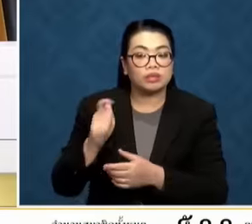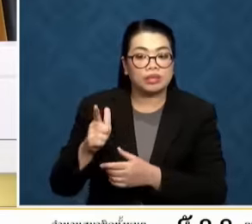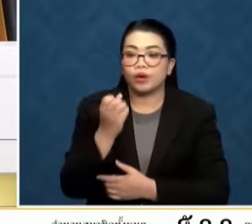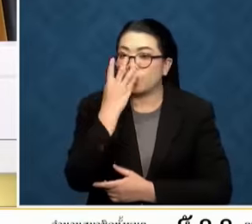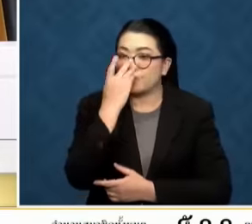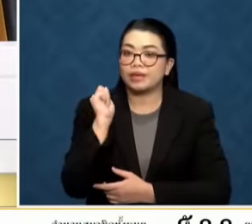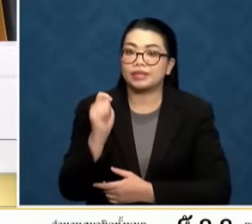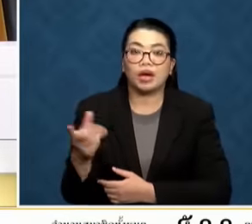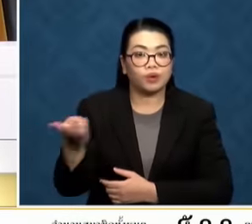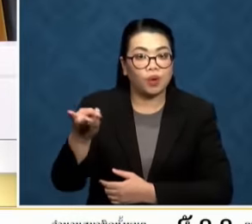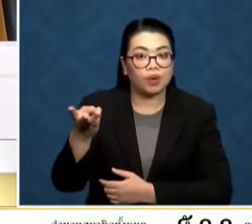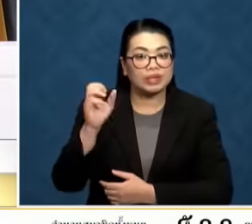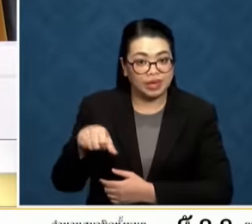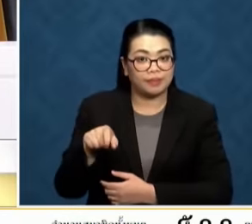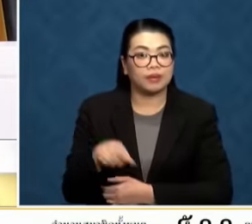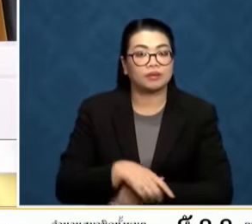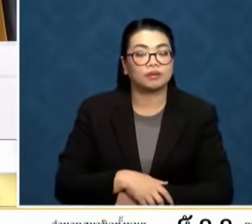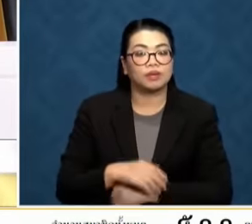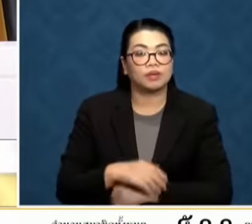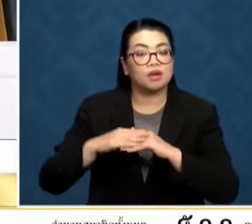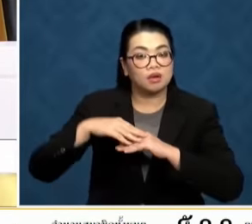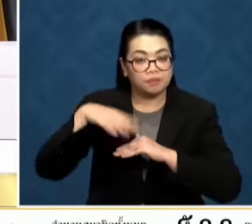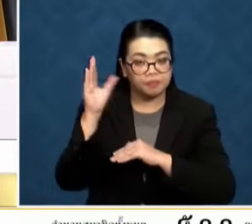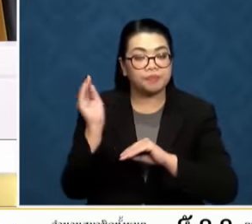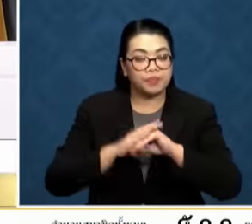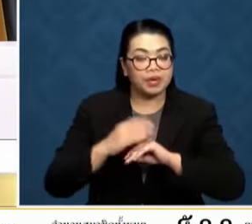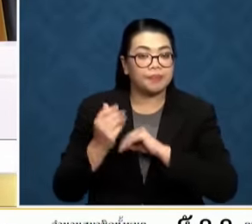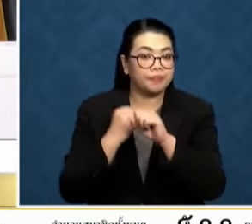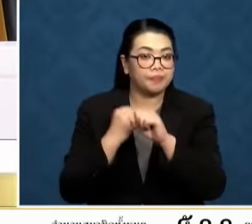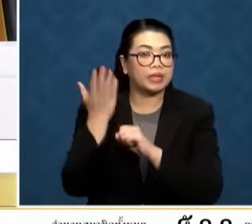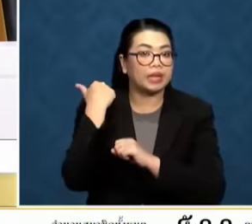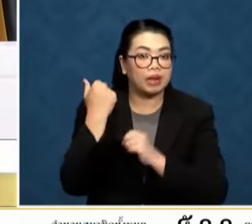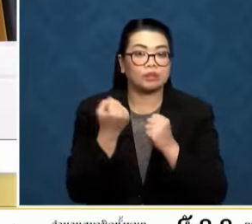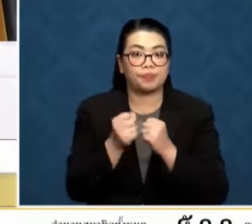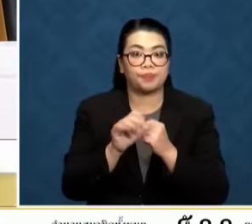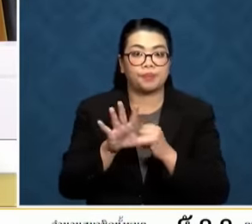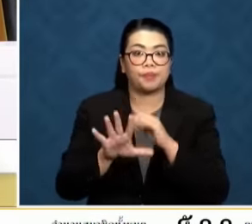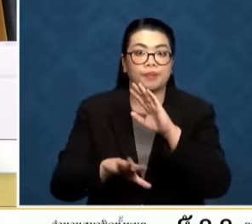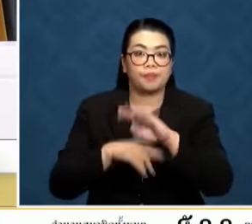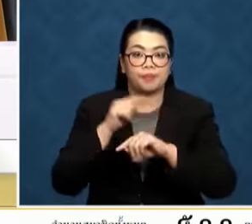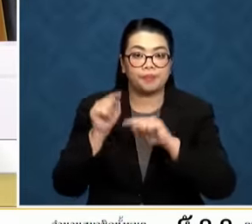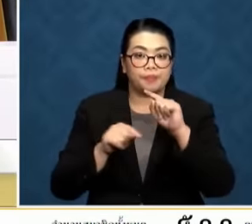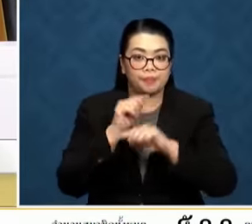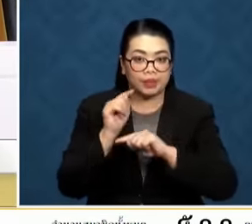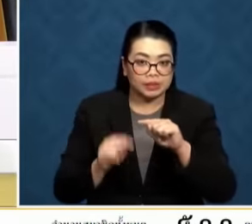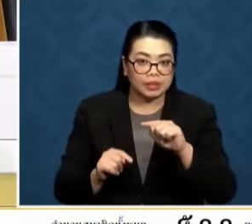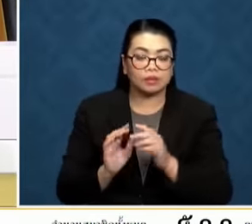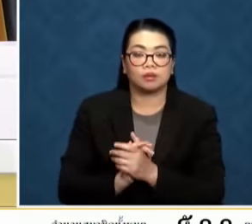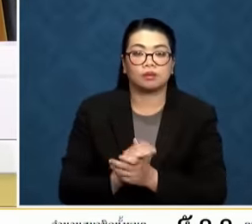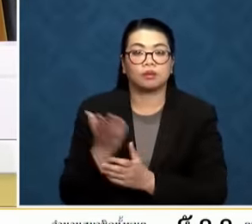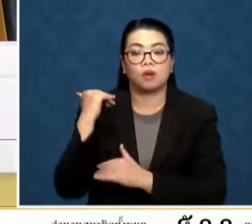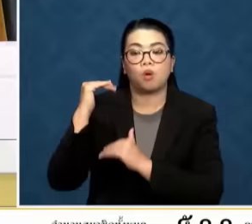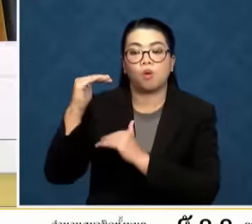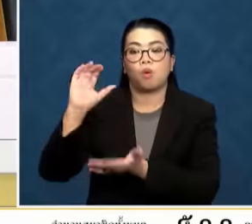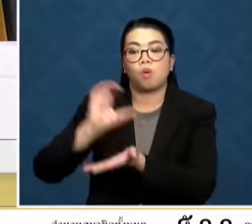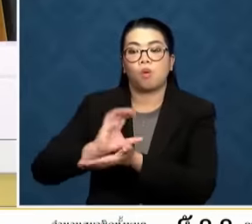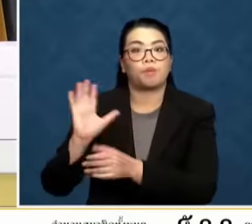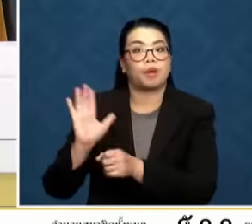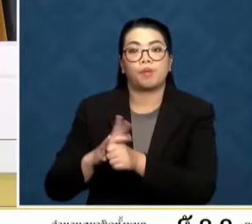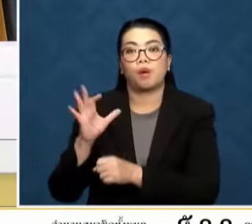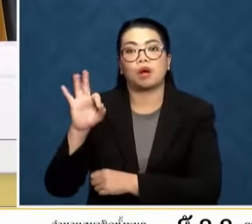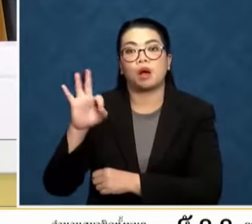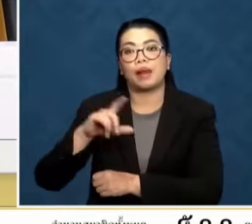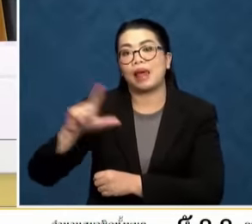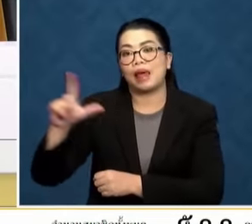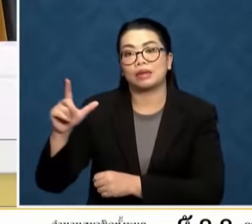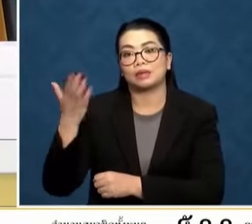14%และนั่นก็มากกว่างบตอน 66ครับที่เราตั้งไม่พออยู่ที่ 9,000ล้านบาทอันนี้เราตั้งเกิน